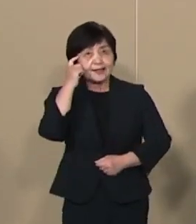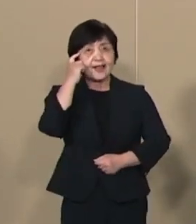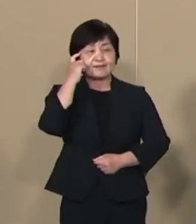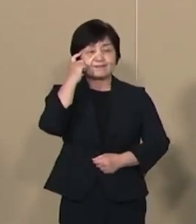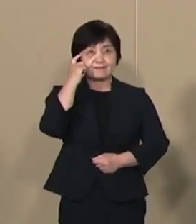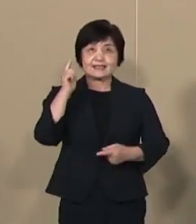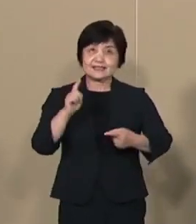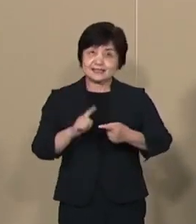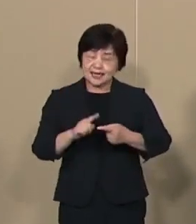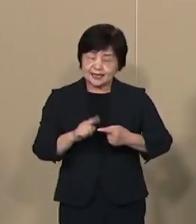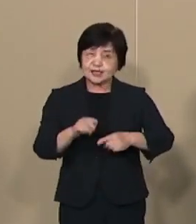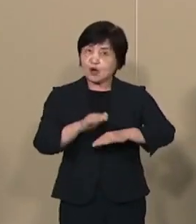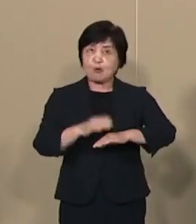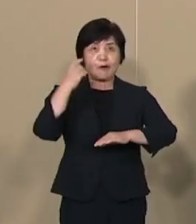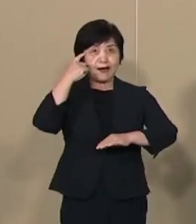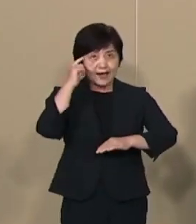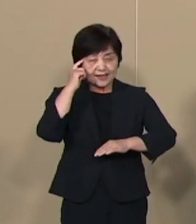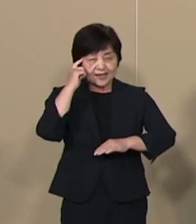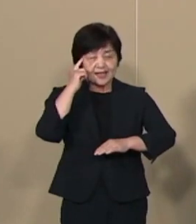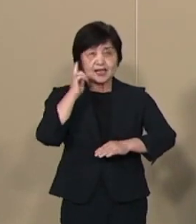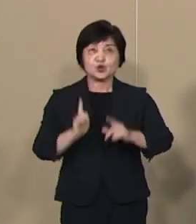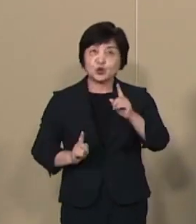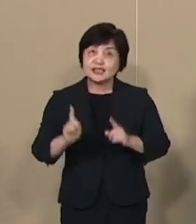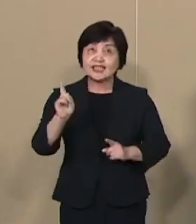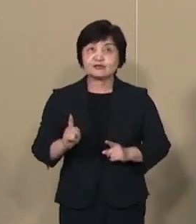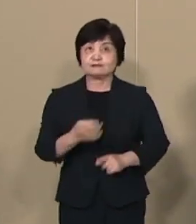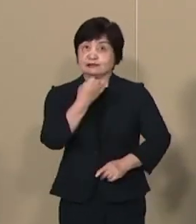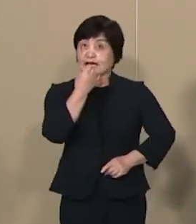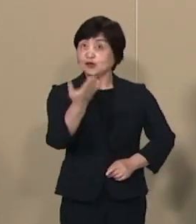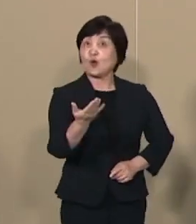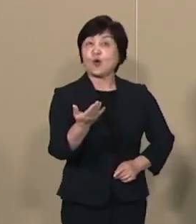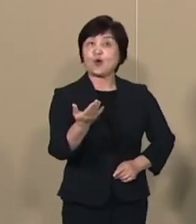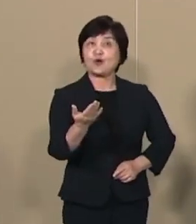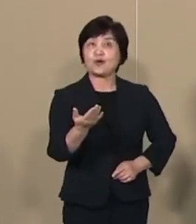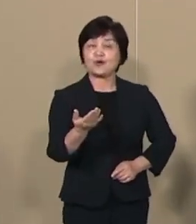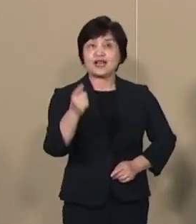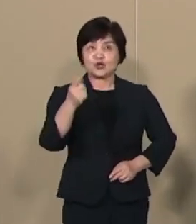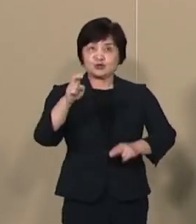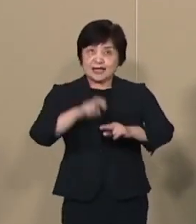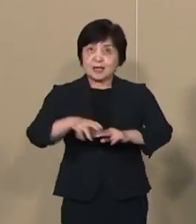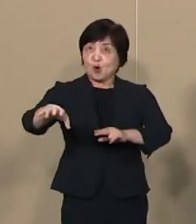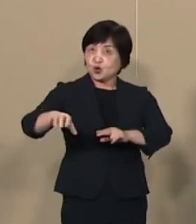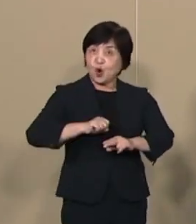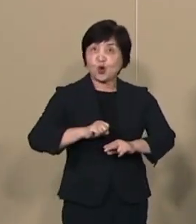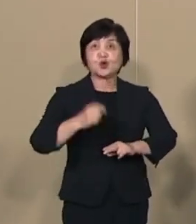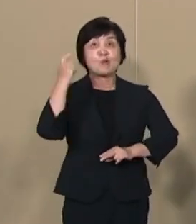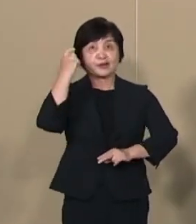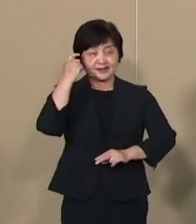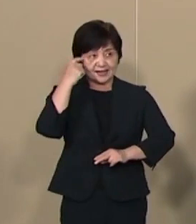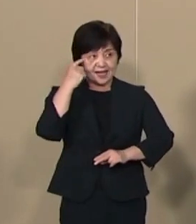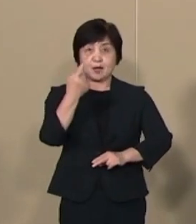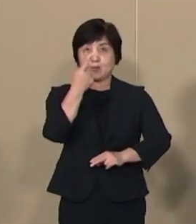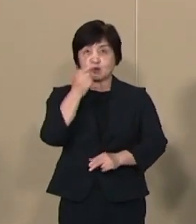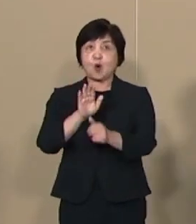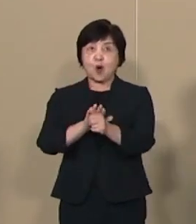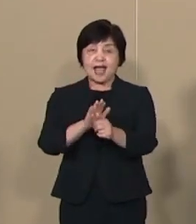最適な戦略を練ってここでとにかくかとうとう1議席でも揃うとそうですいうことで僕もちょっと